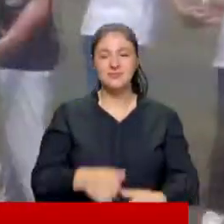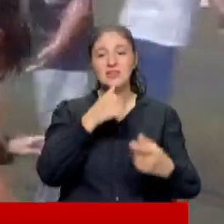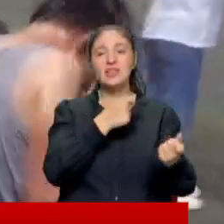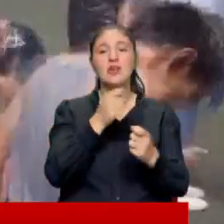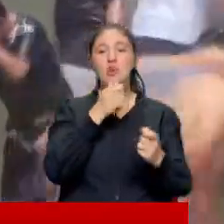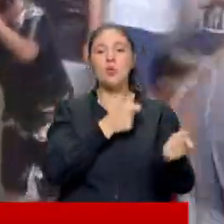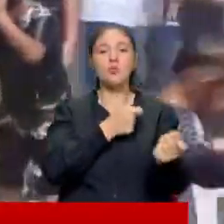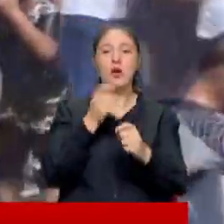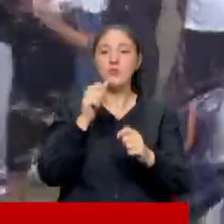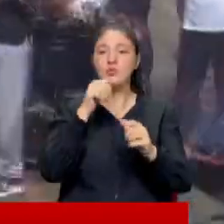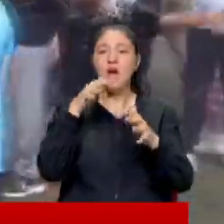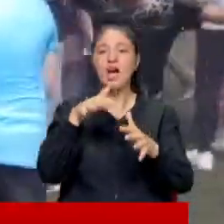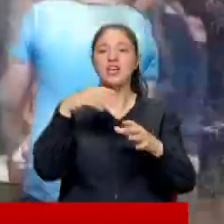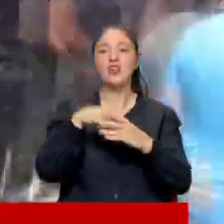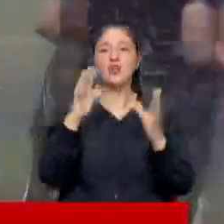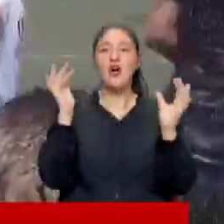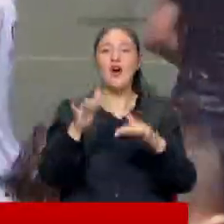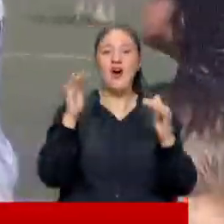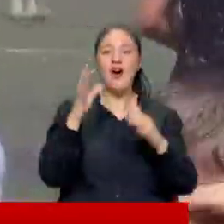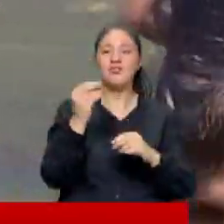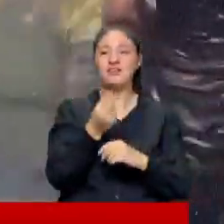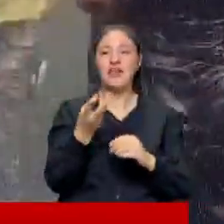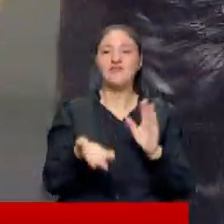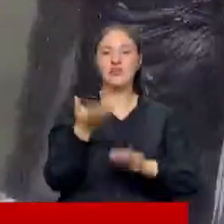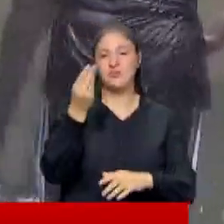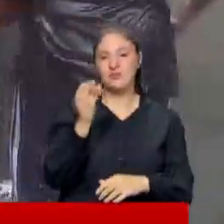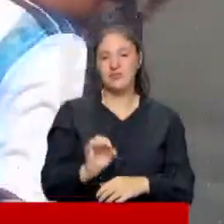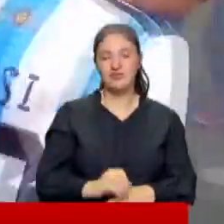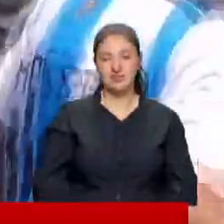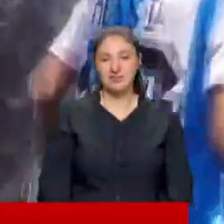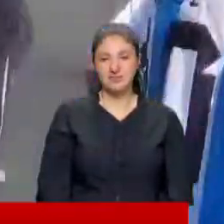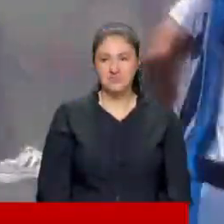İtfaiye su sıktıkça akan suyun altında toplananların sayısı arttı.